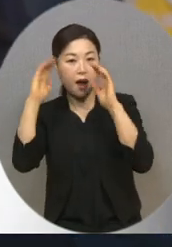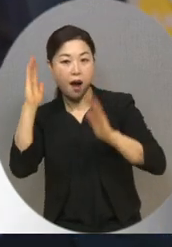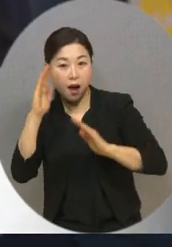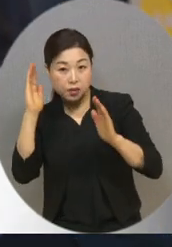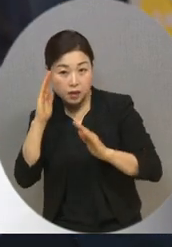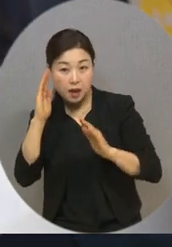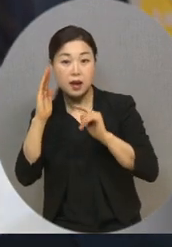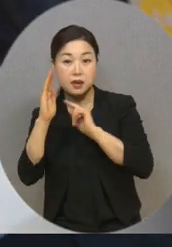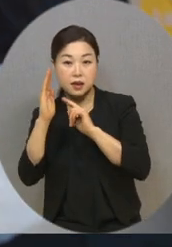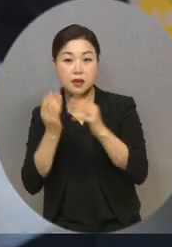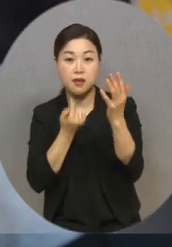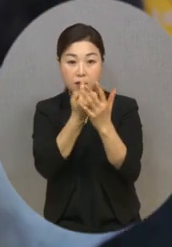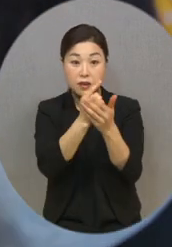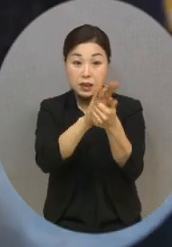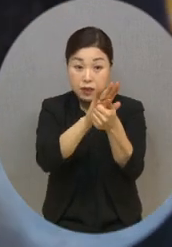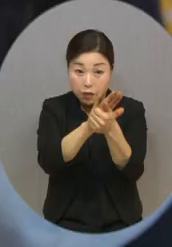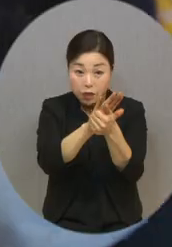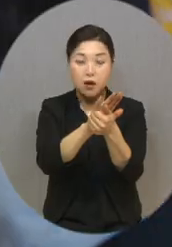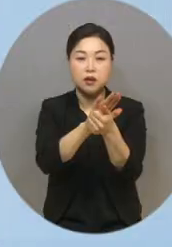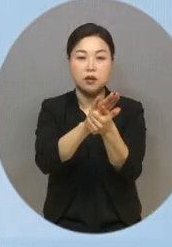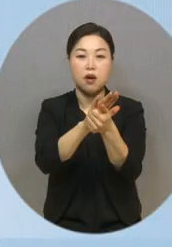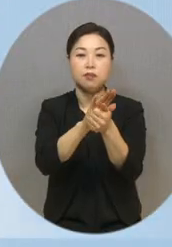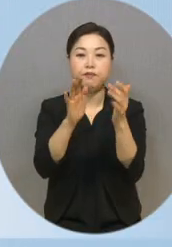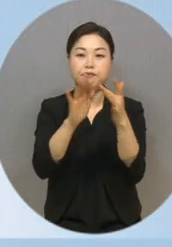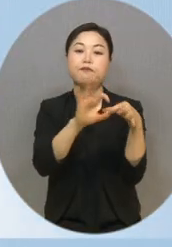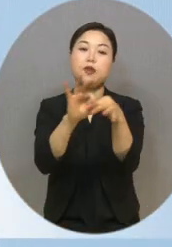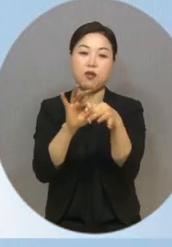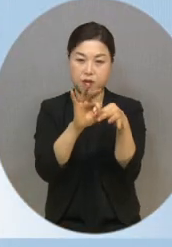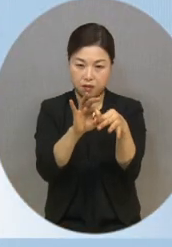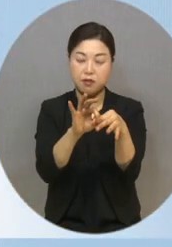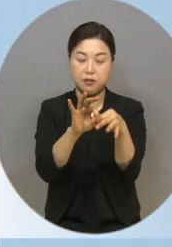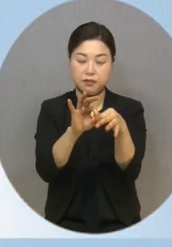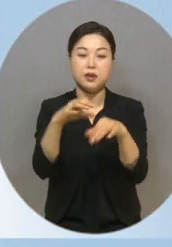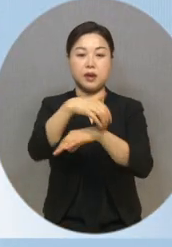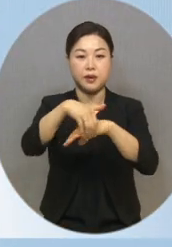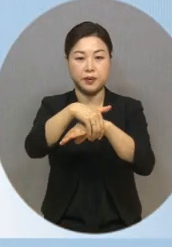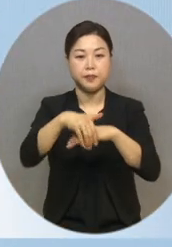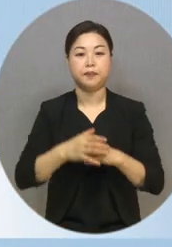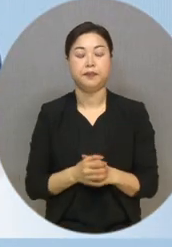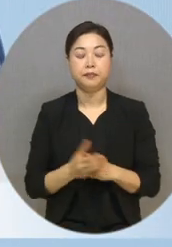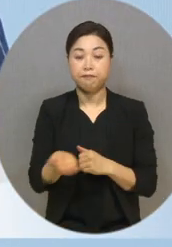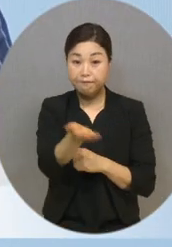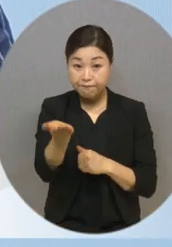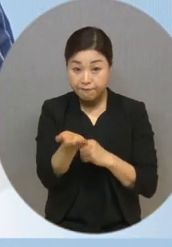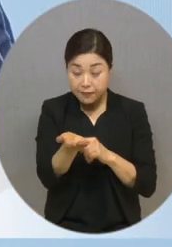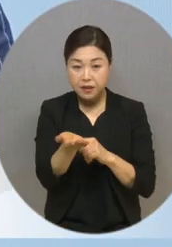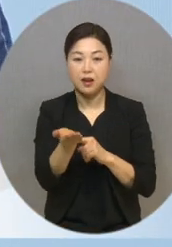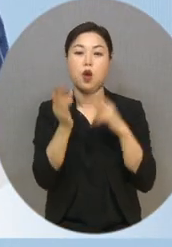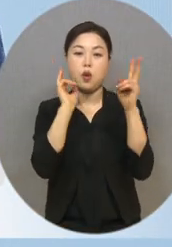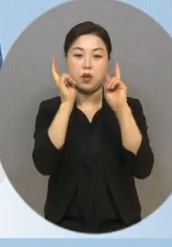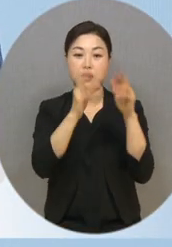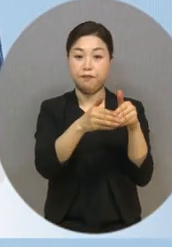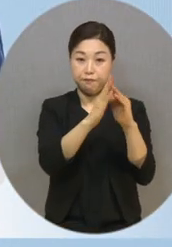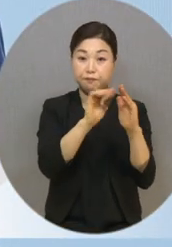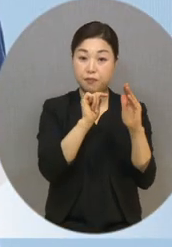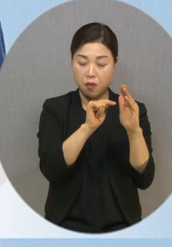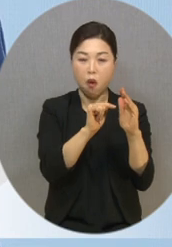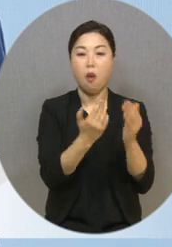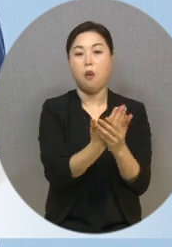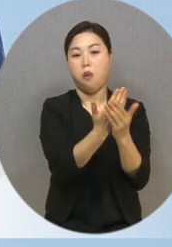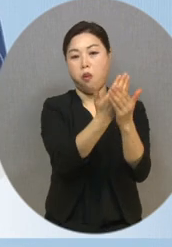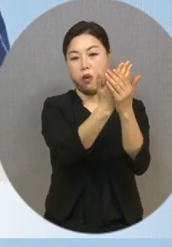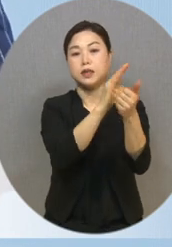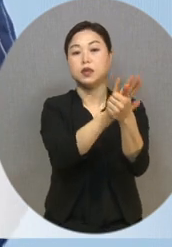지원 네트워크를 구축할 예정입니다. 여러분들이 창업을 하게 되고 그러면 성장 기반 그 지원도 하고